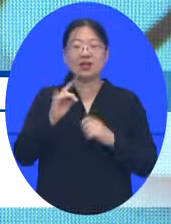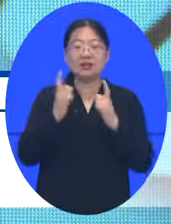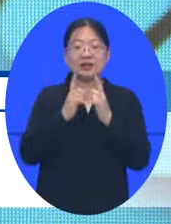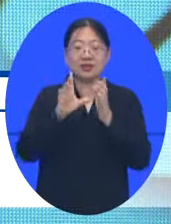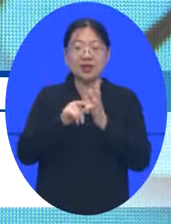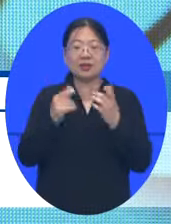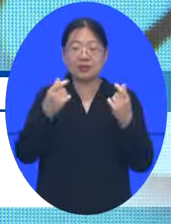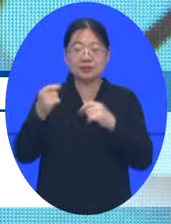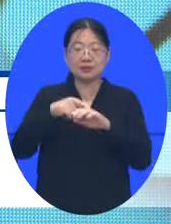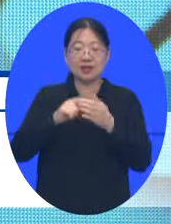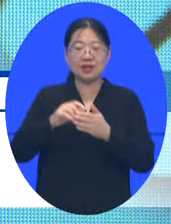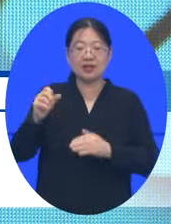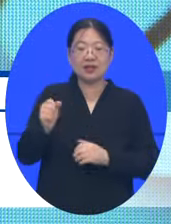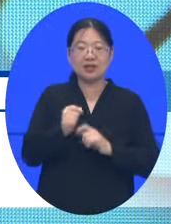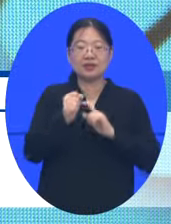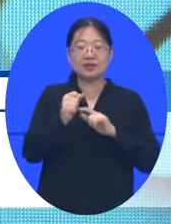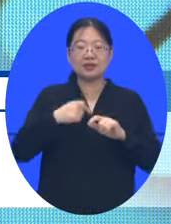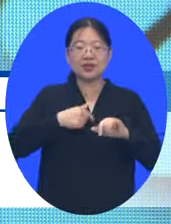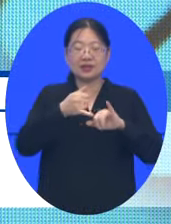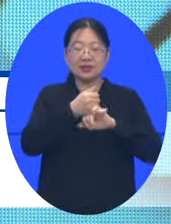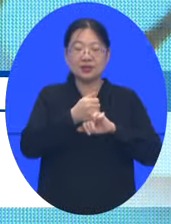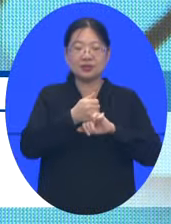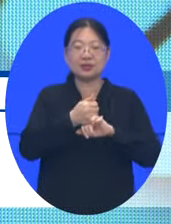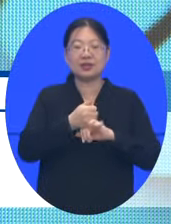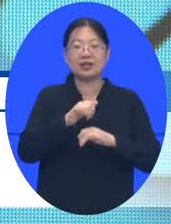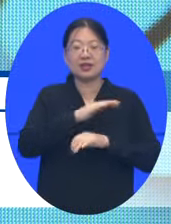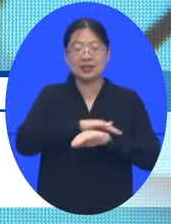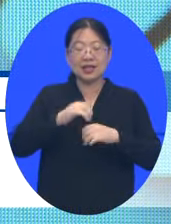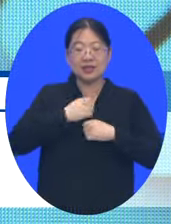마음 갖겠습니다. 제가 약속